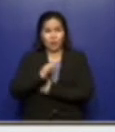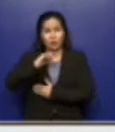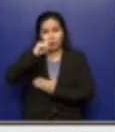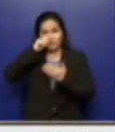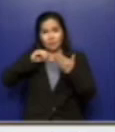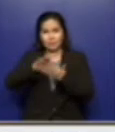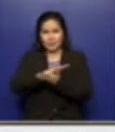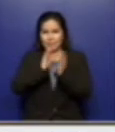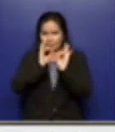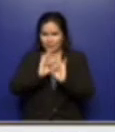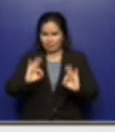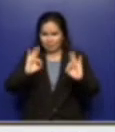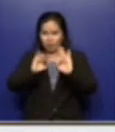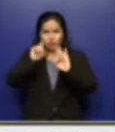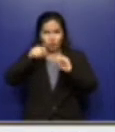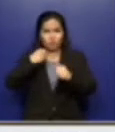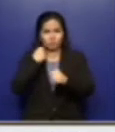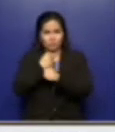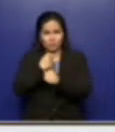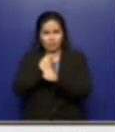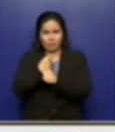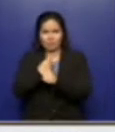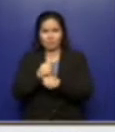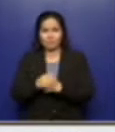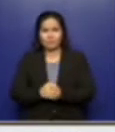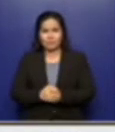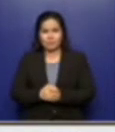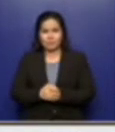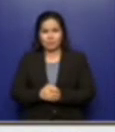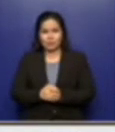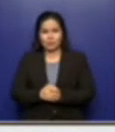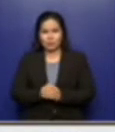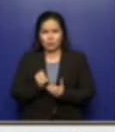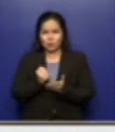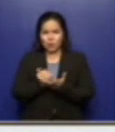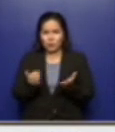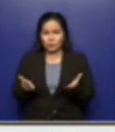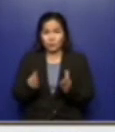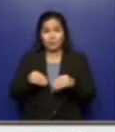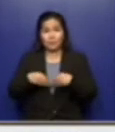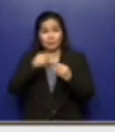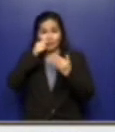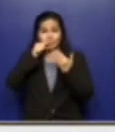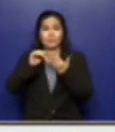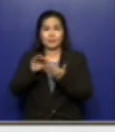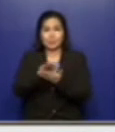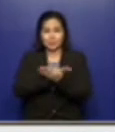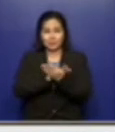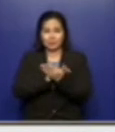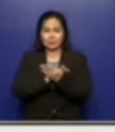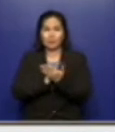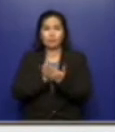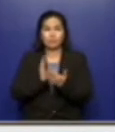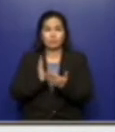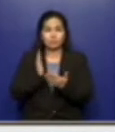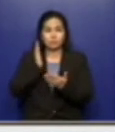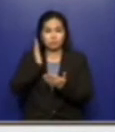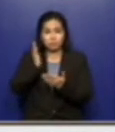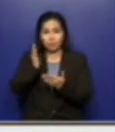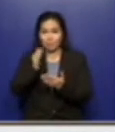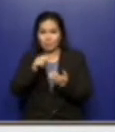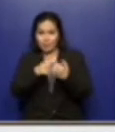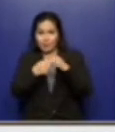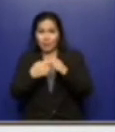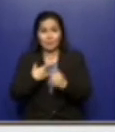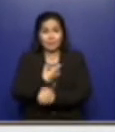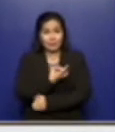เราต้องพลิกมันค่ะเราต้องพลิกให้มันเป็นสิ่งที่จะทำให้เสริมสร้างให้ประเทศของเรานั้นสามารถที่จะตอบโจทย์ปัญห